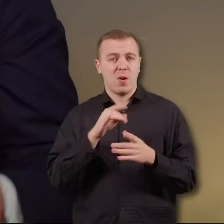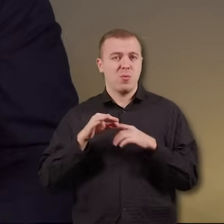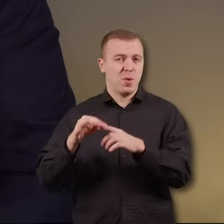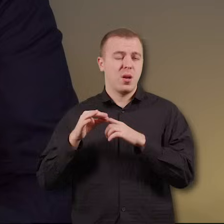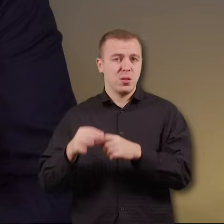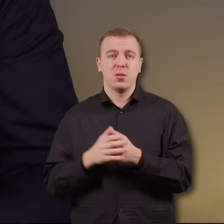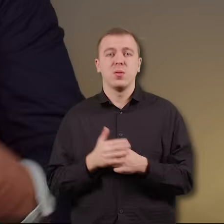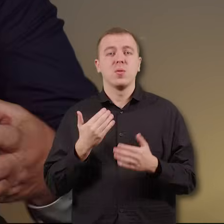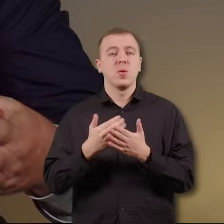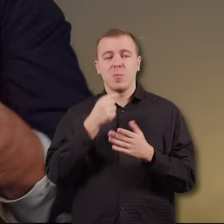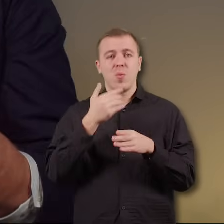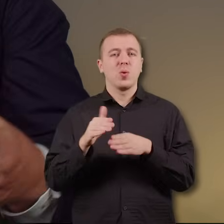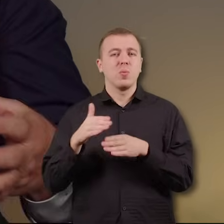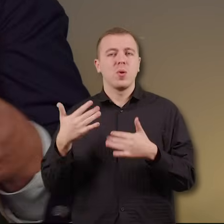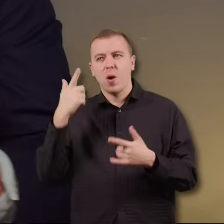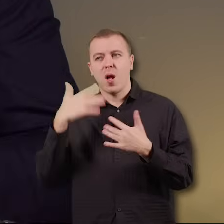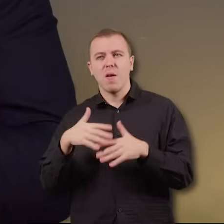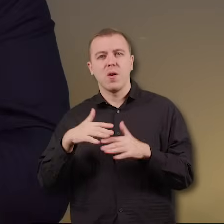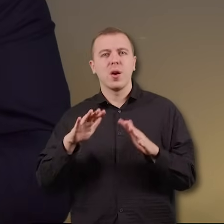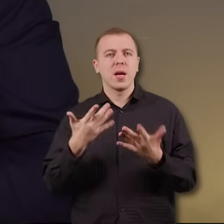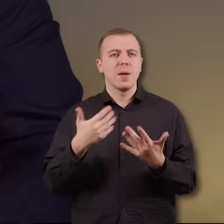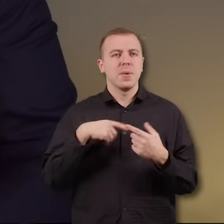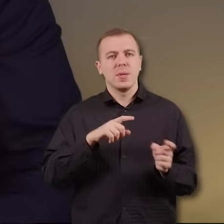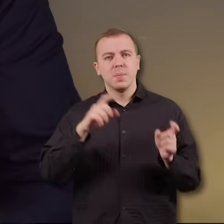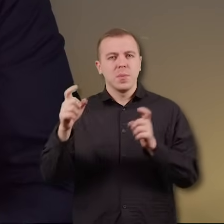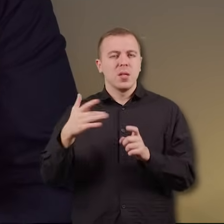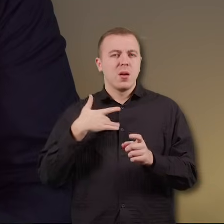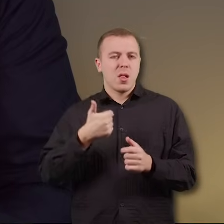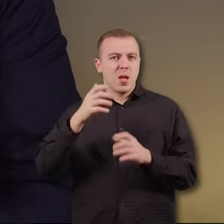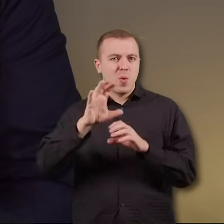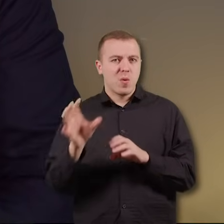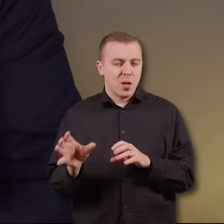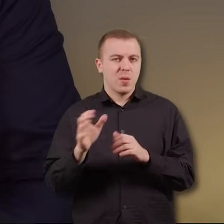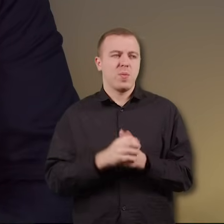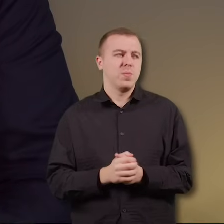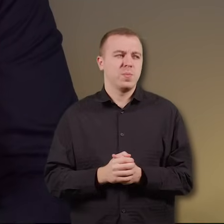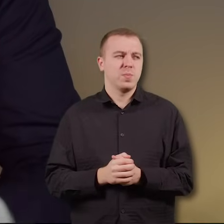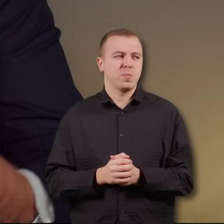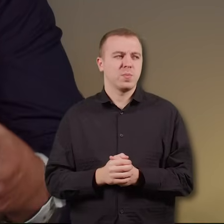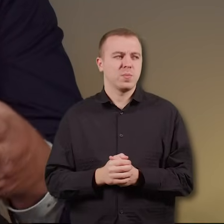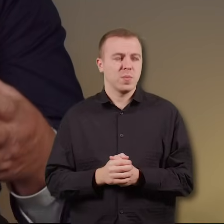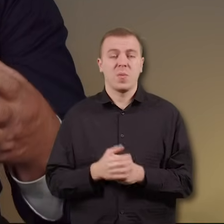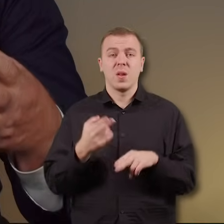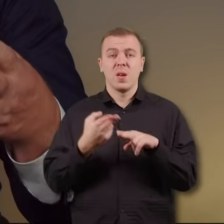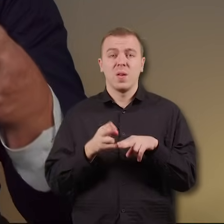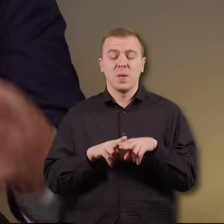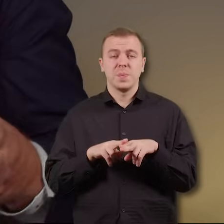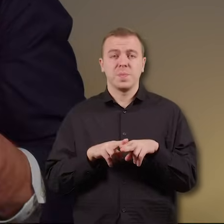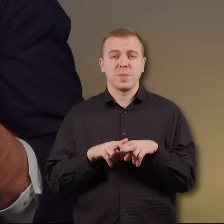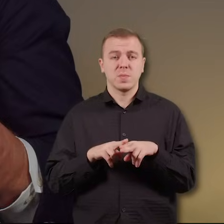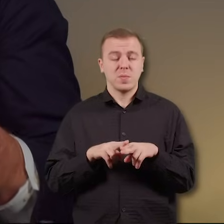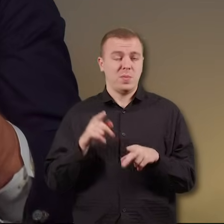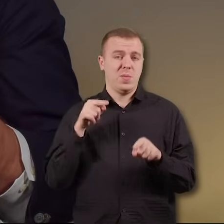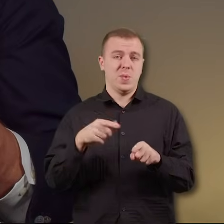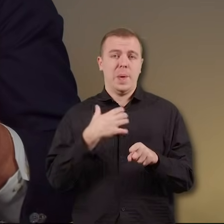vaikus. Nes jau po truputį pradeda galvoti, kaip jiems kraustytis į regionus. Tai va, tai praktiškai va kur